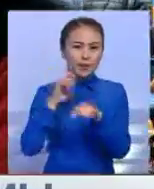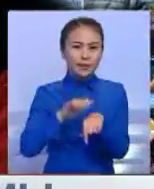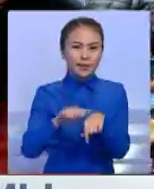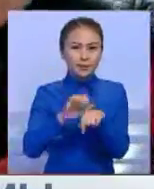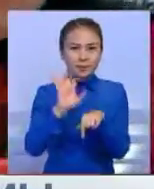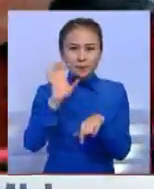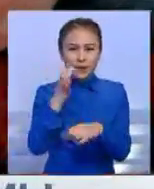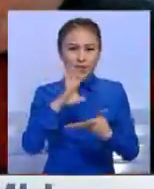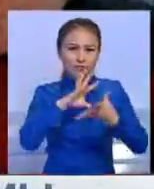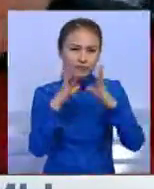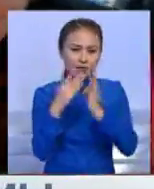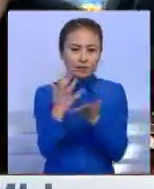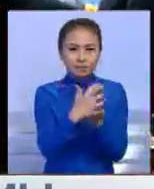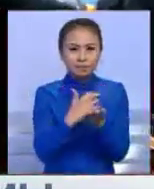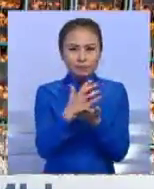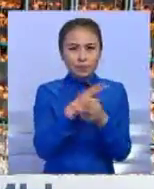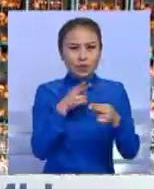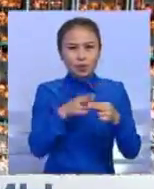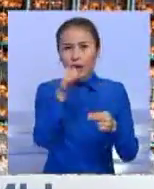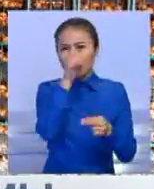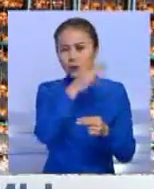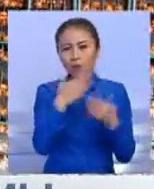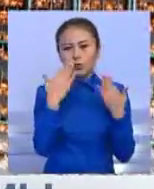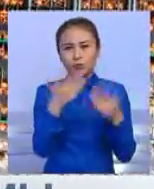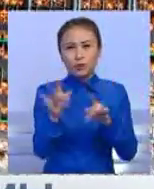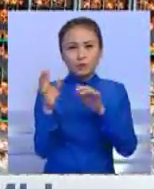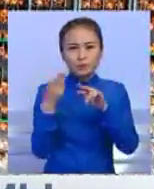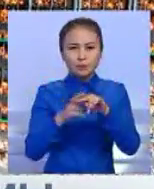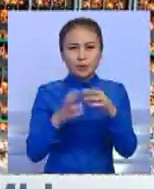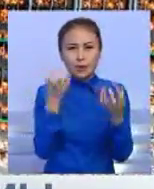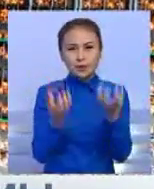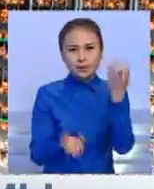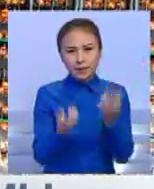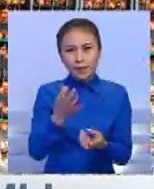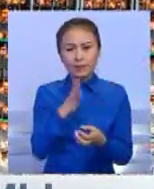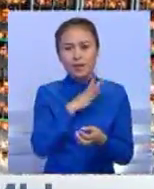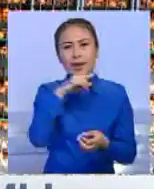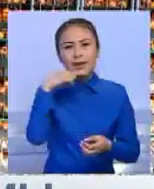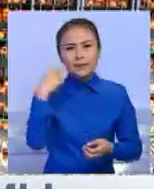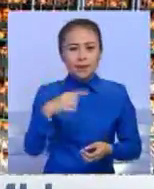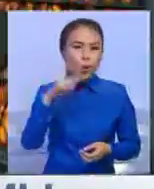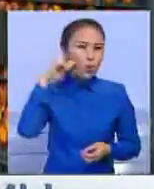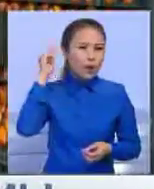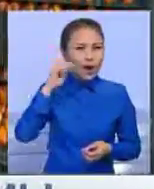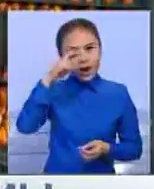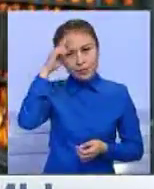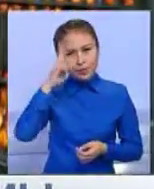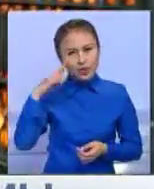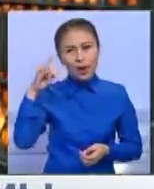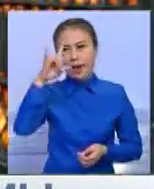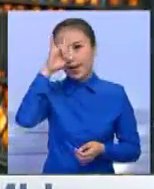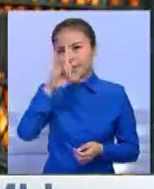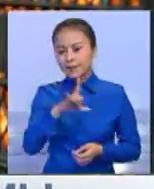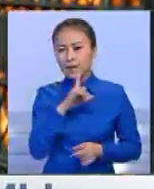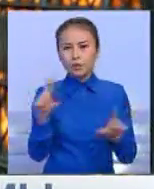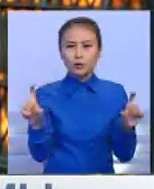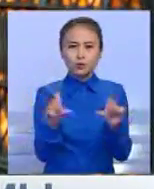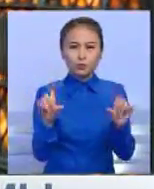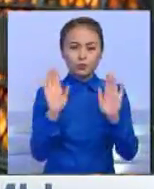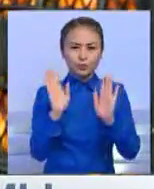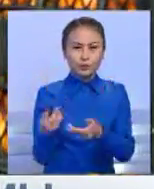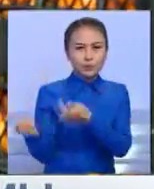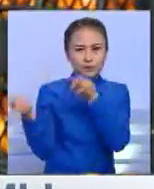тонна мандарин жинап алуына бөгет бола алмады. Бұл түсім жақын арада экспортталып Ресей, Украина, Әзербайжан мен Қазақстанның дүкен